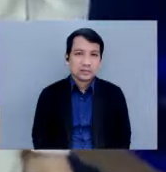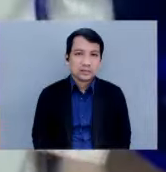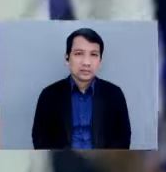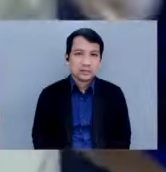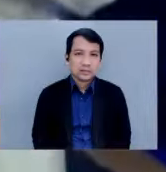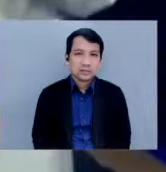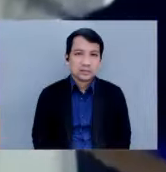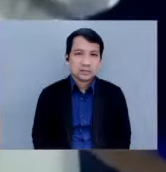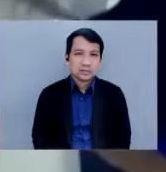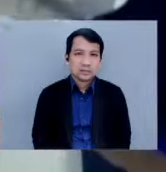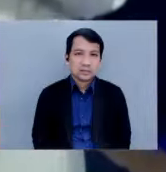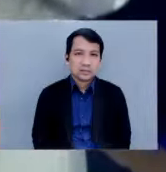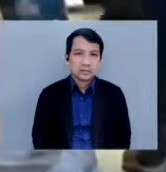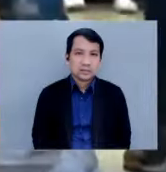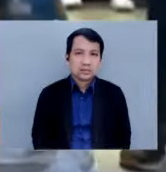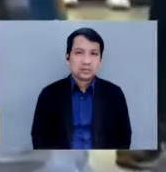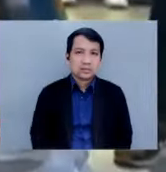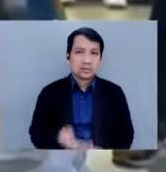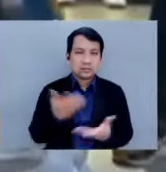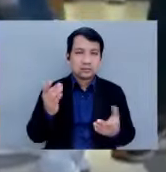Grabe magmahal ang 18.